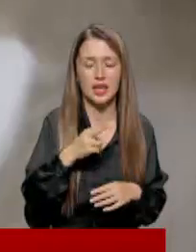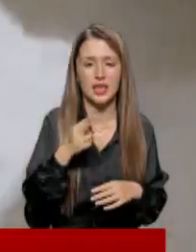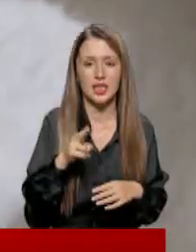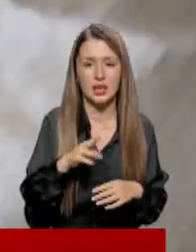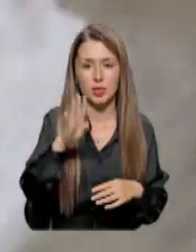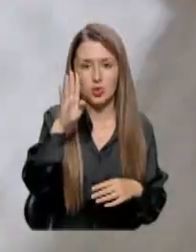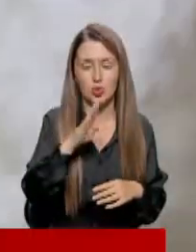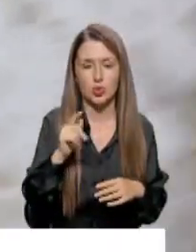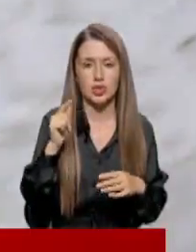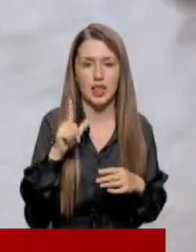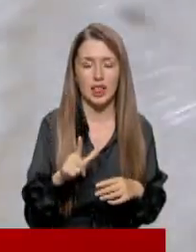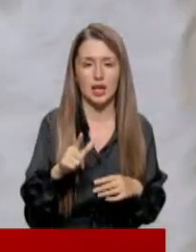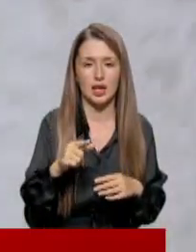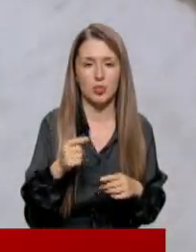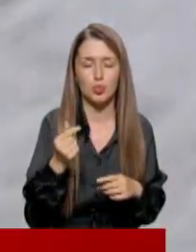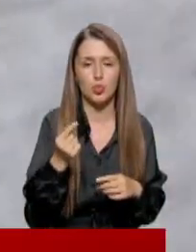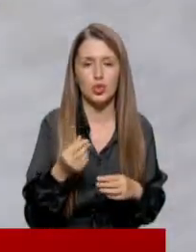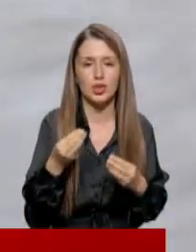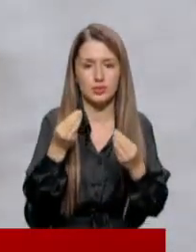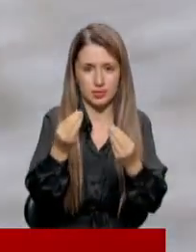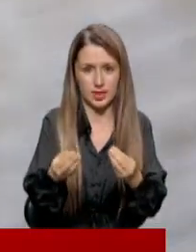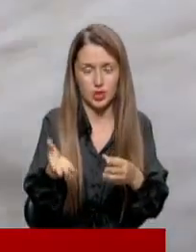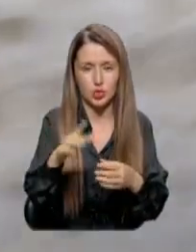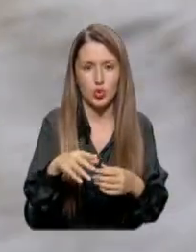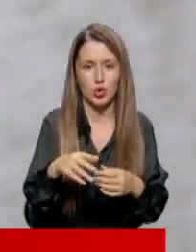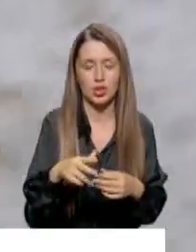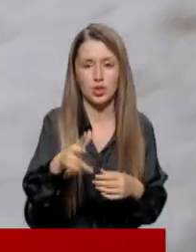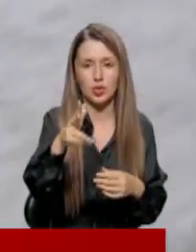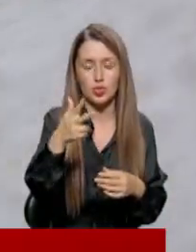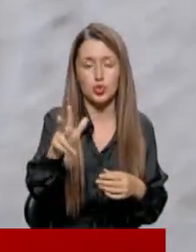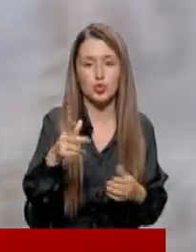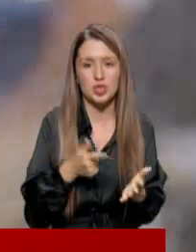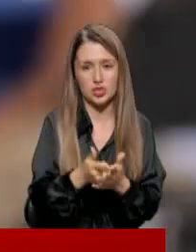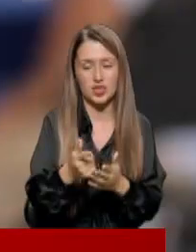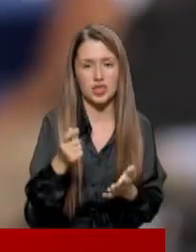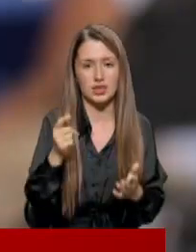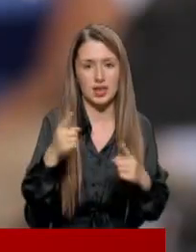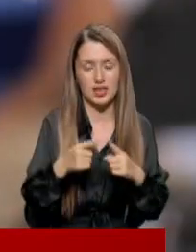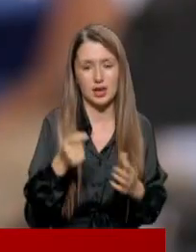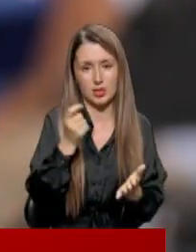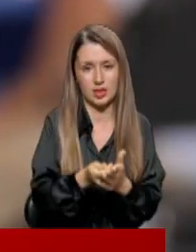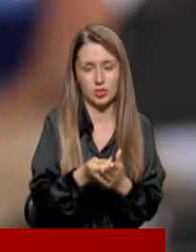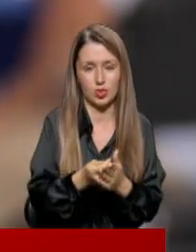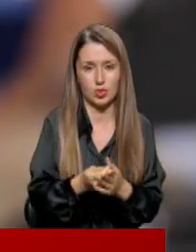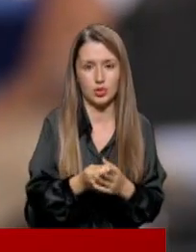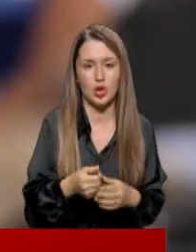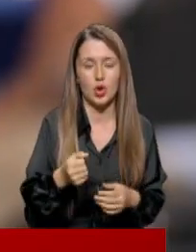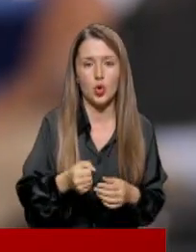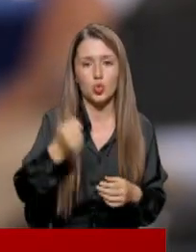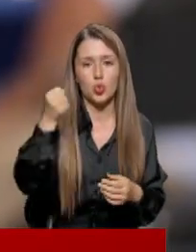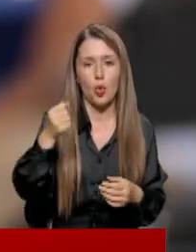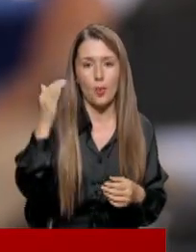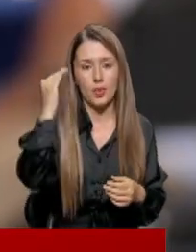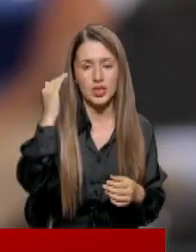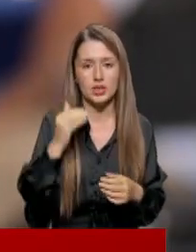lira. Buğdayı teslim eder etmez ton başına 3000 lira çiftçinin hesabına yatıyor. Ton başına 3000 lira bildiğim kadarıyla peşin